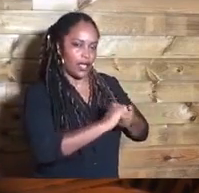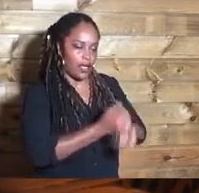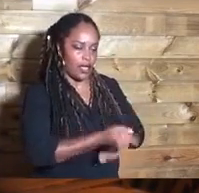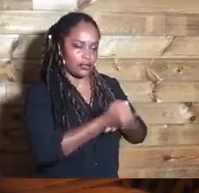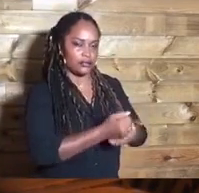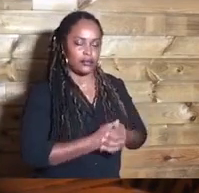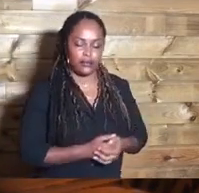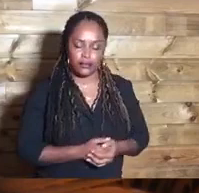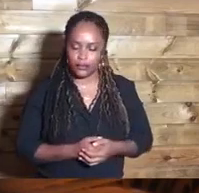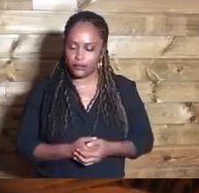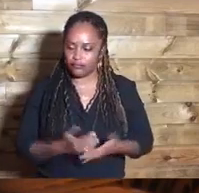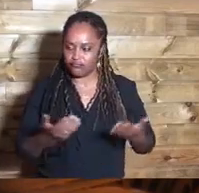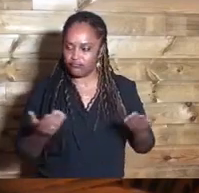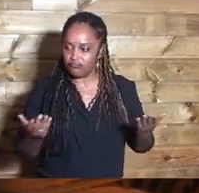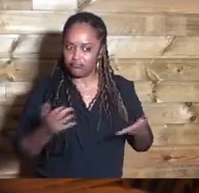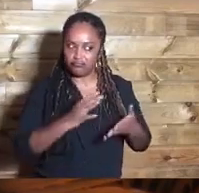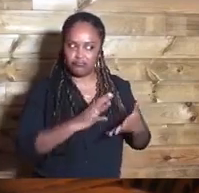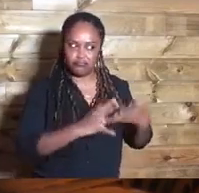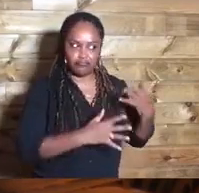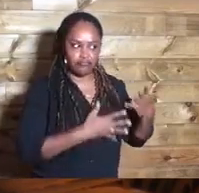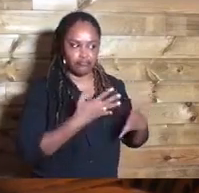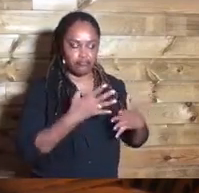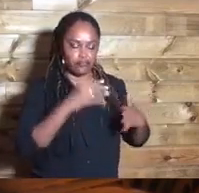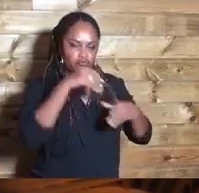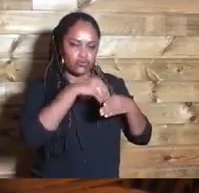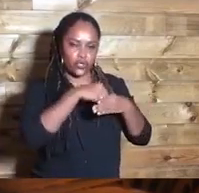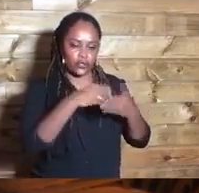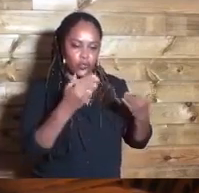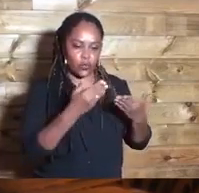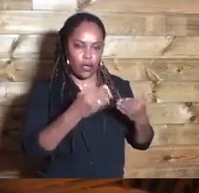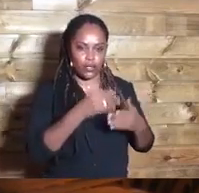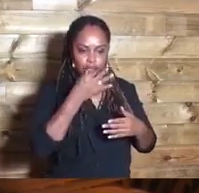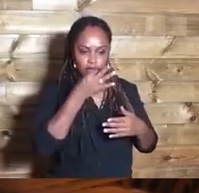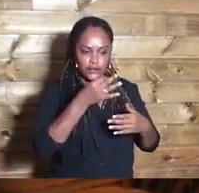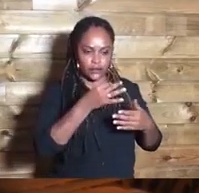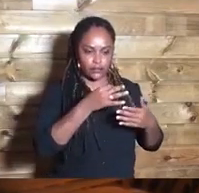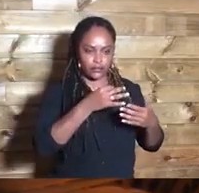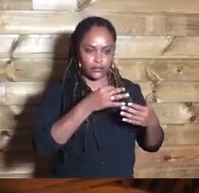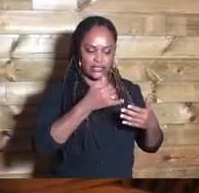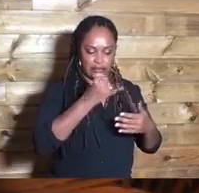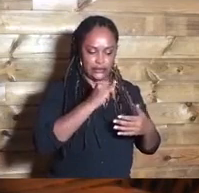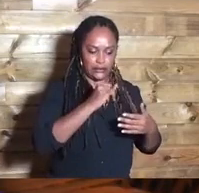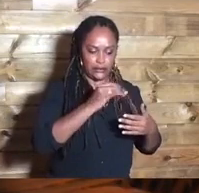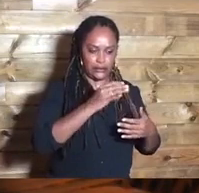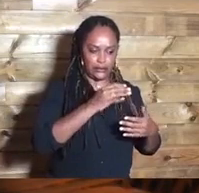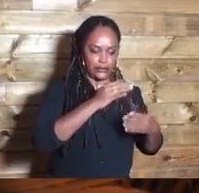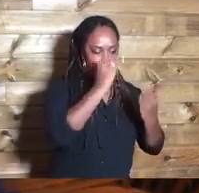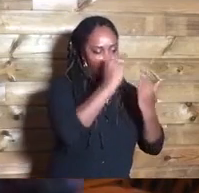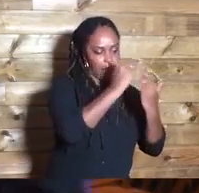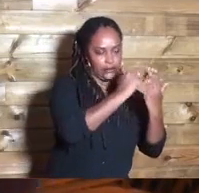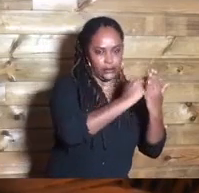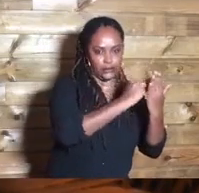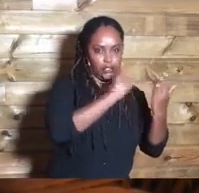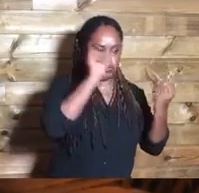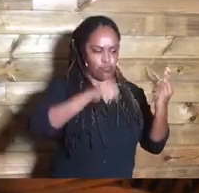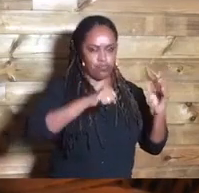t'es prévoit que les mondes t'es interchangeables selon intérêt à l'islam ou